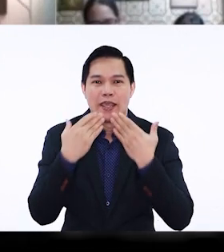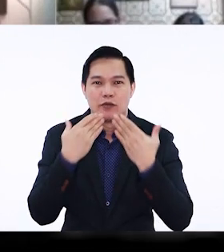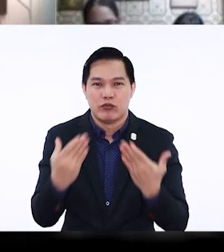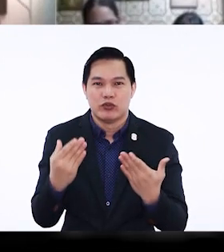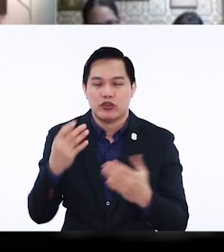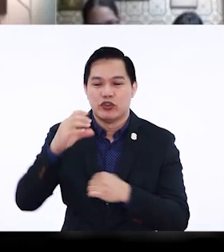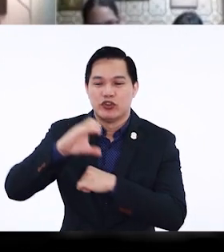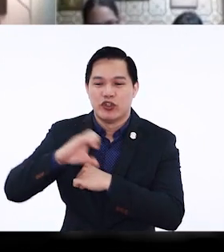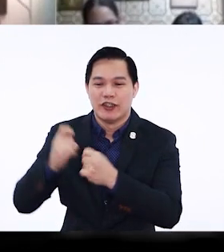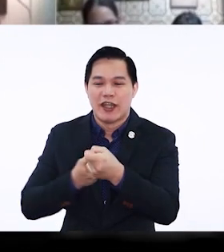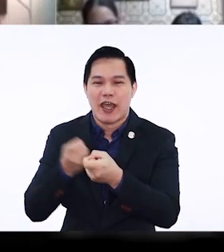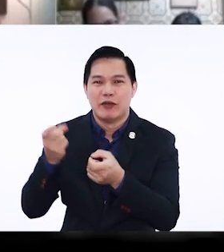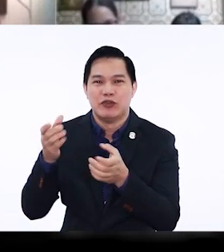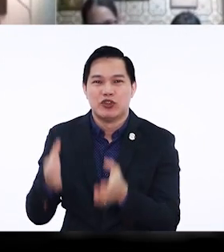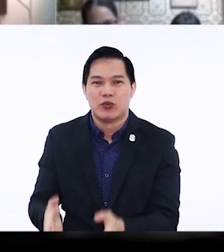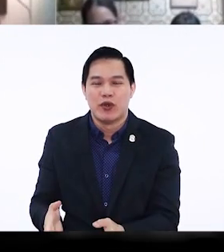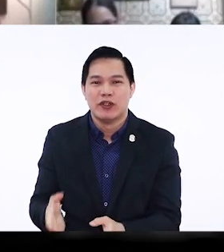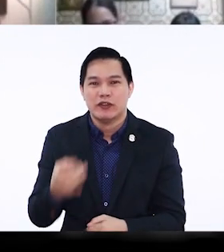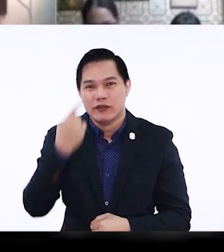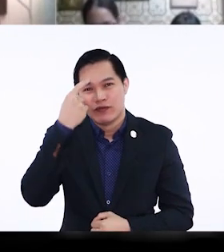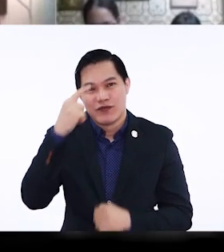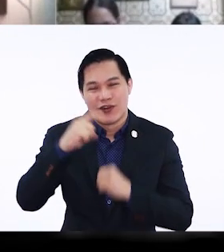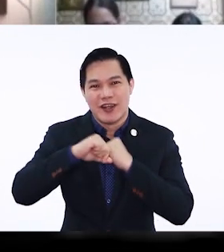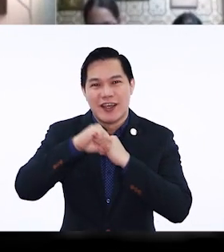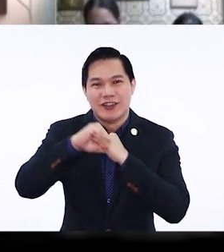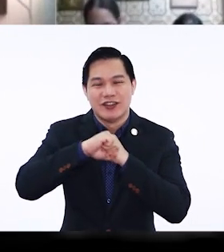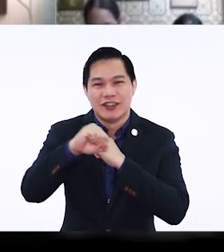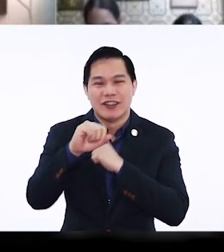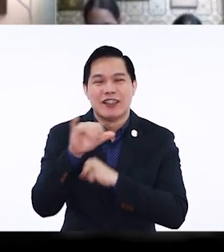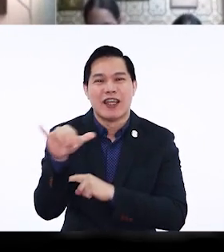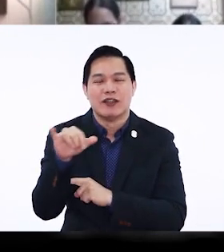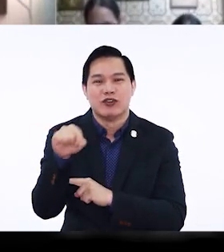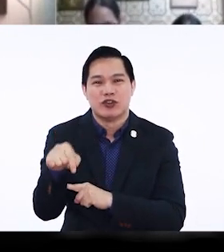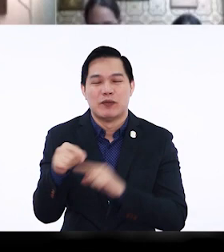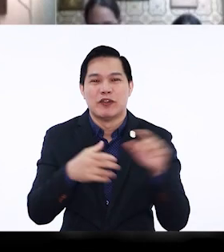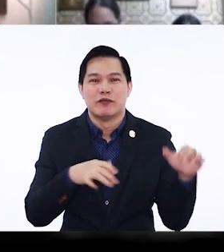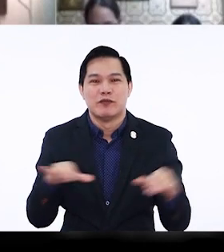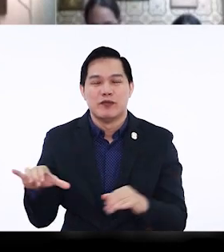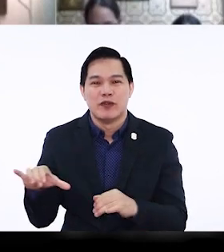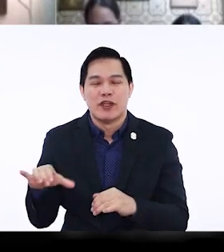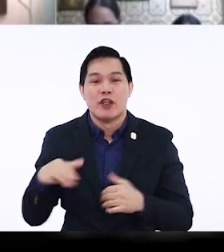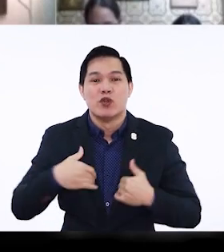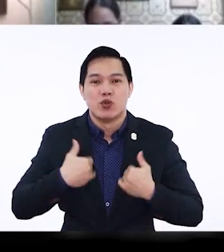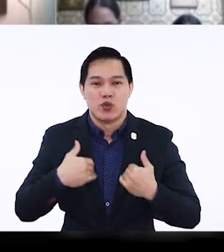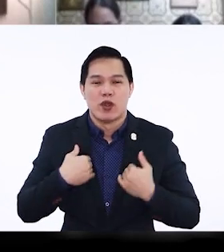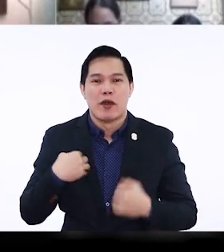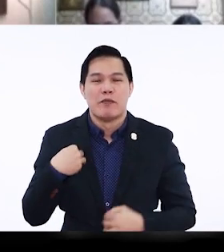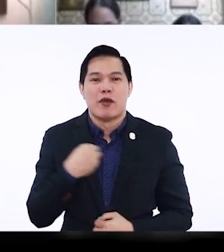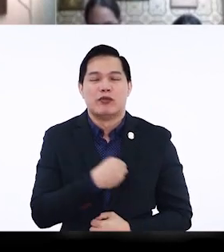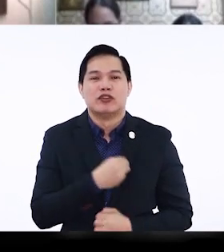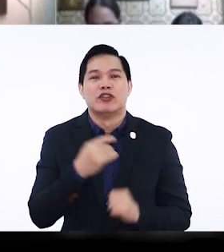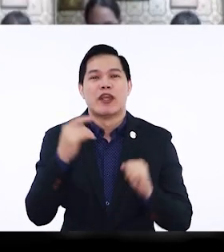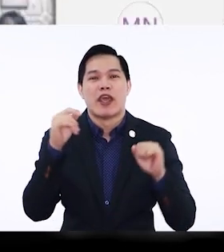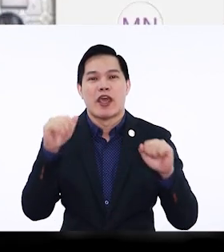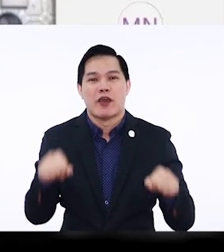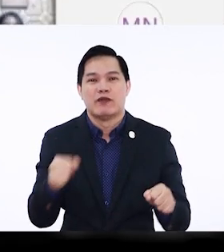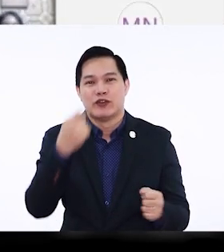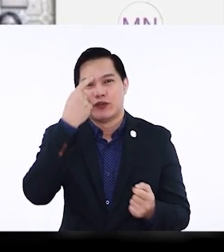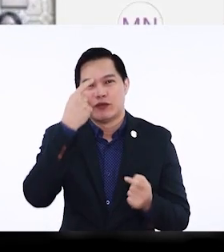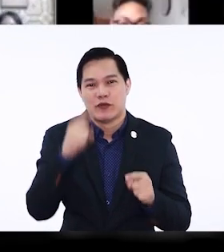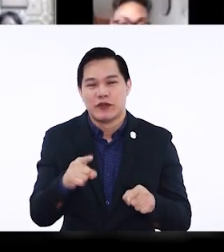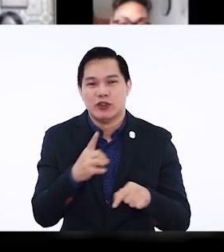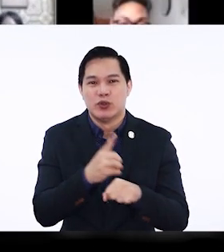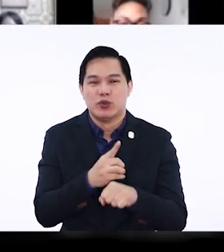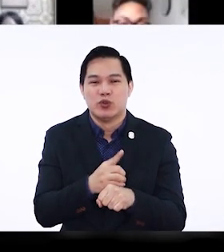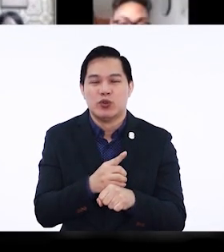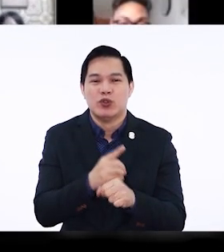to the church administration for launching activities like this, where youth members are able to fulfill their